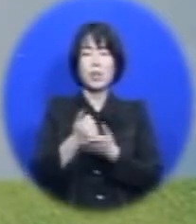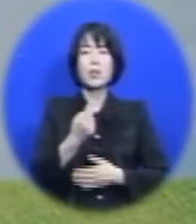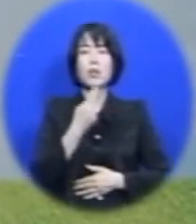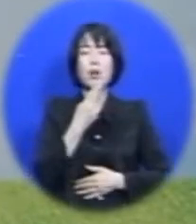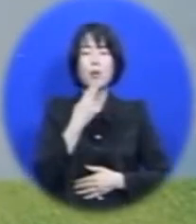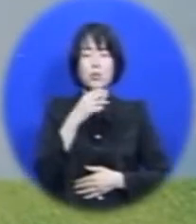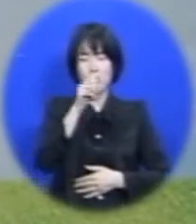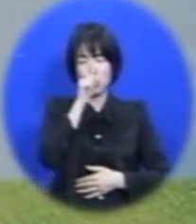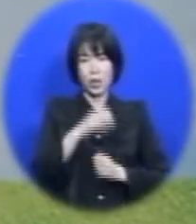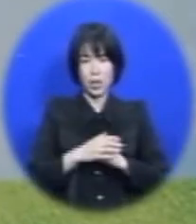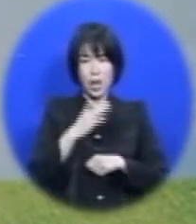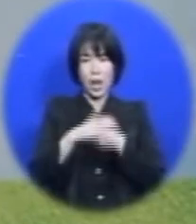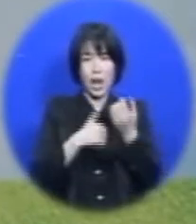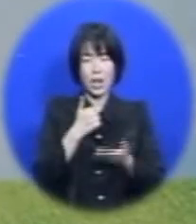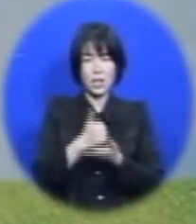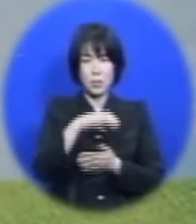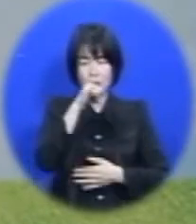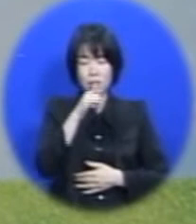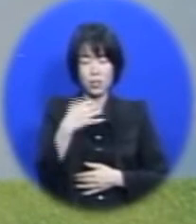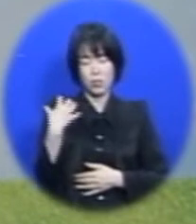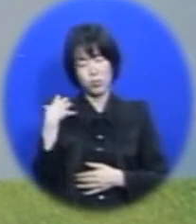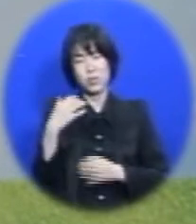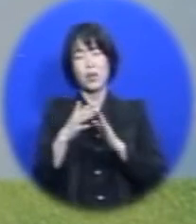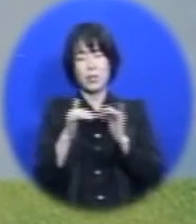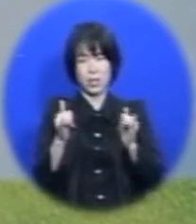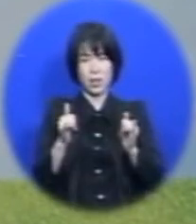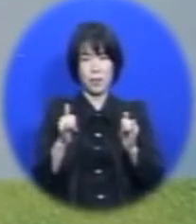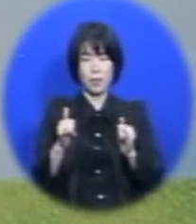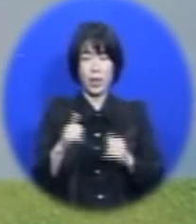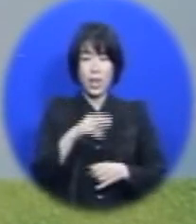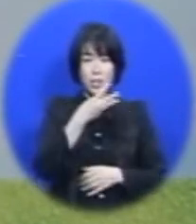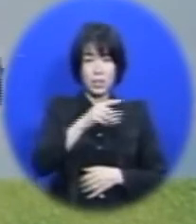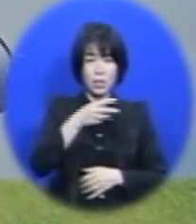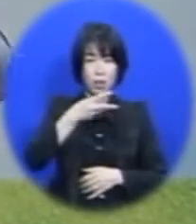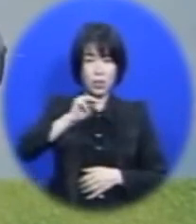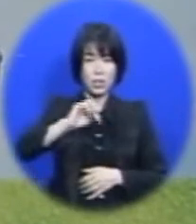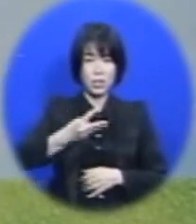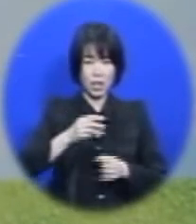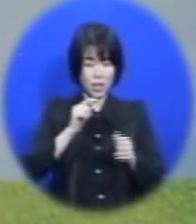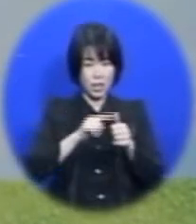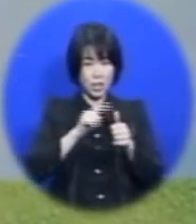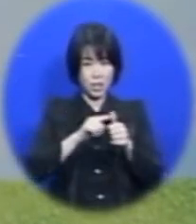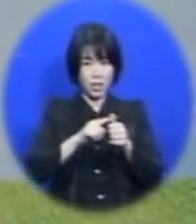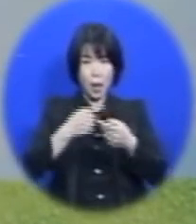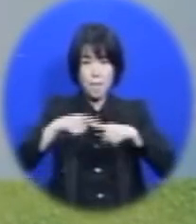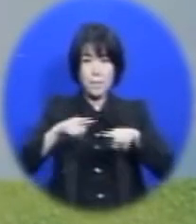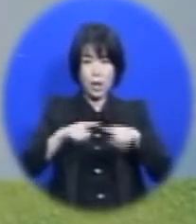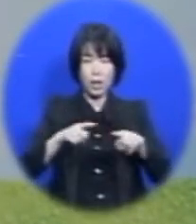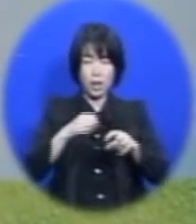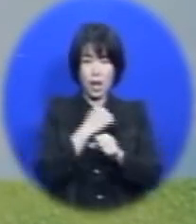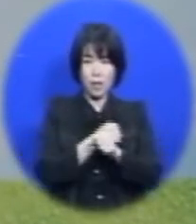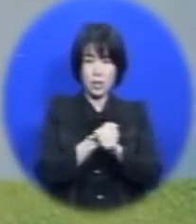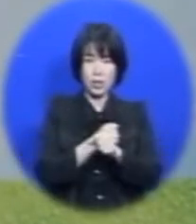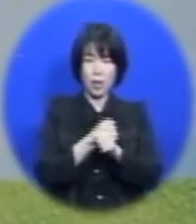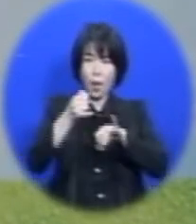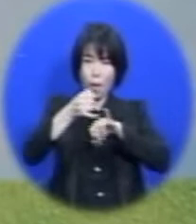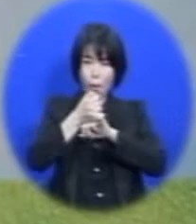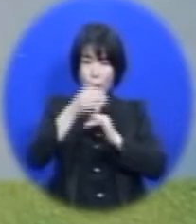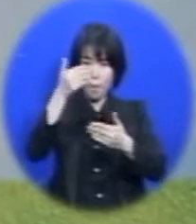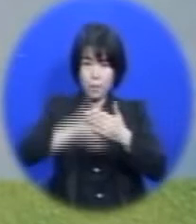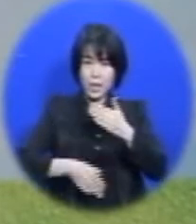하나님이 있는 것이 부담스러운 사람이었습니다. 버트란드 러셀의 평가를 하면서 반드시 빠지지